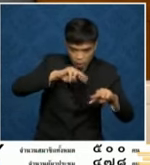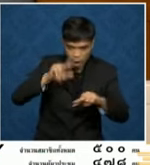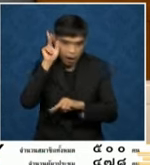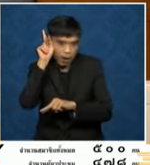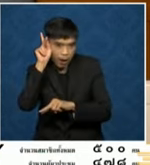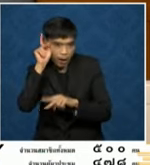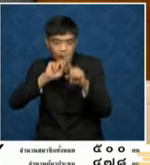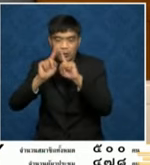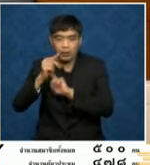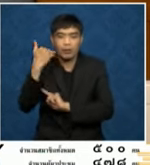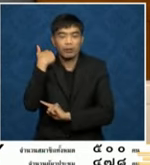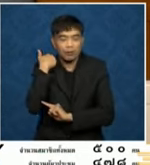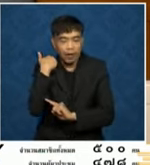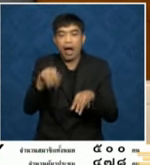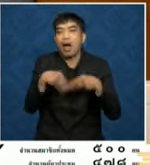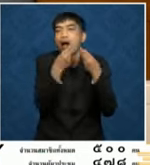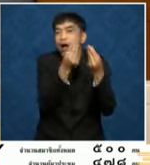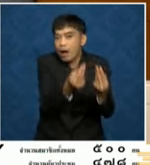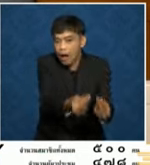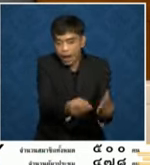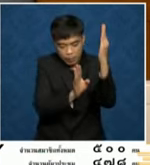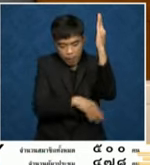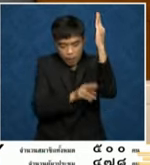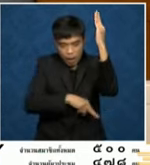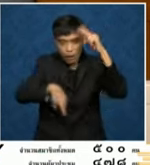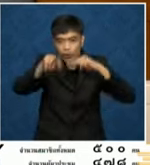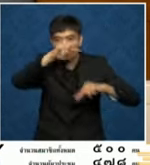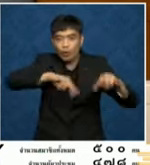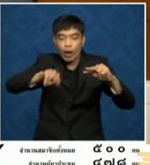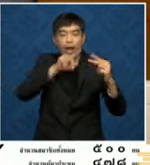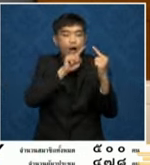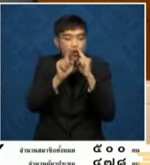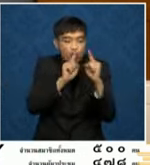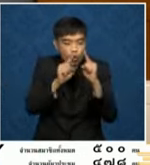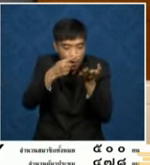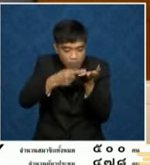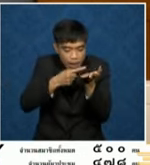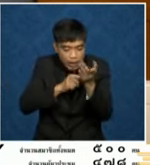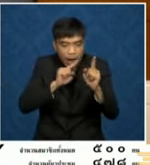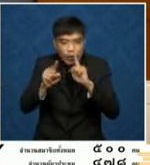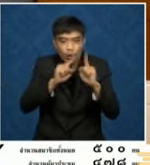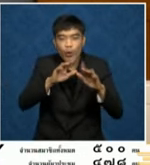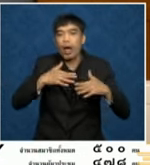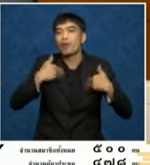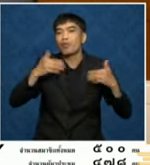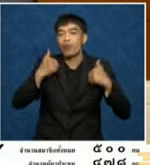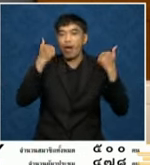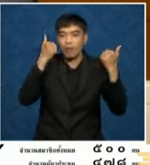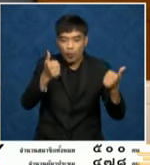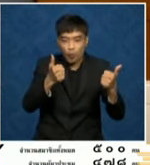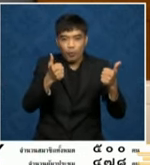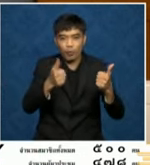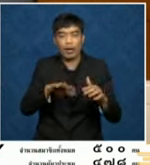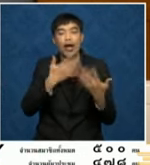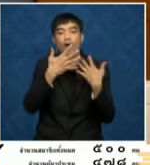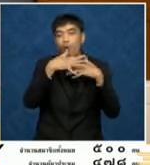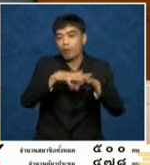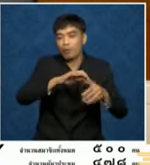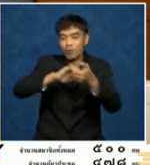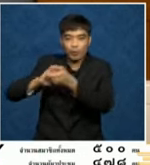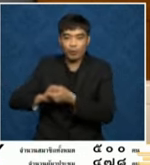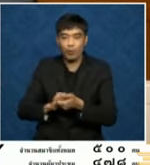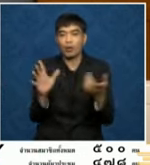วงานเพิ่มประสิทธิภาพงานการข่าวรวมถึงการพูดคุยเพื่อสันติสุขรวมถึงการพัฒนาและการส่งเสริมการอยู่ร่วมกัน